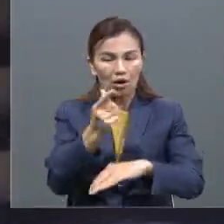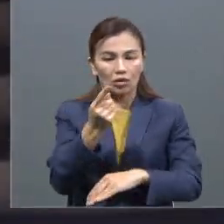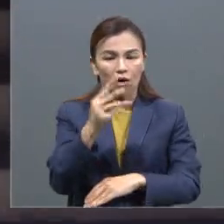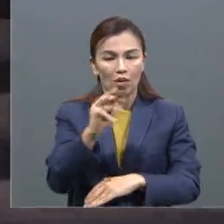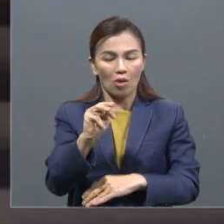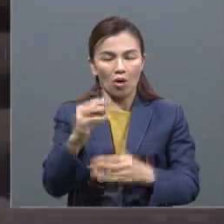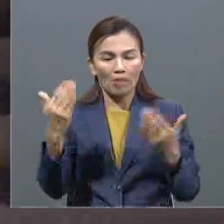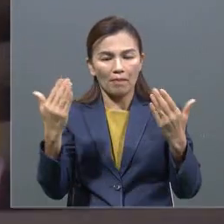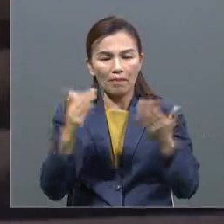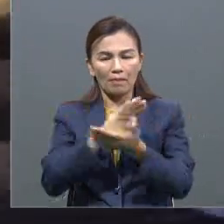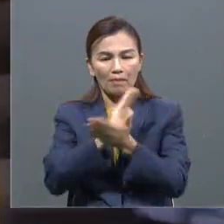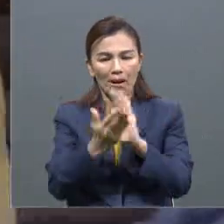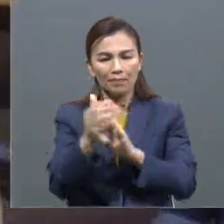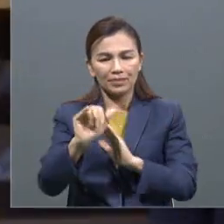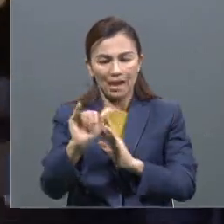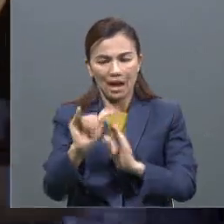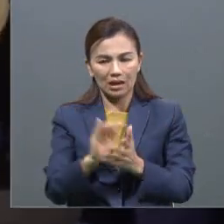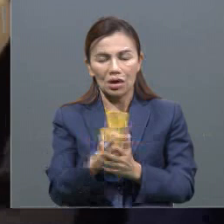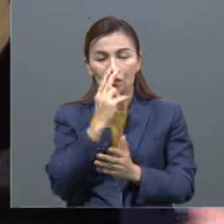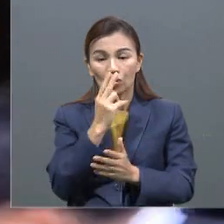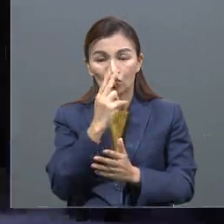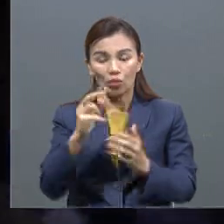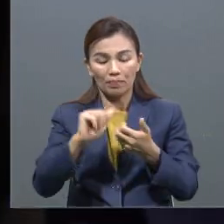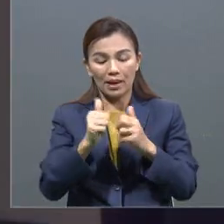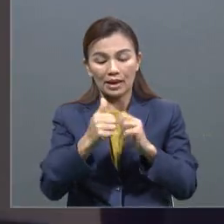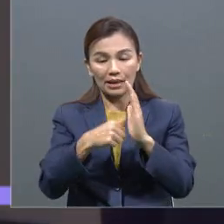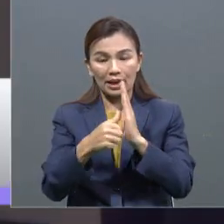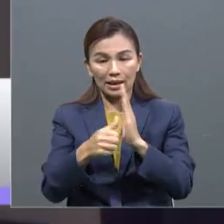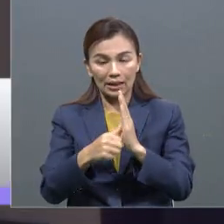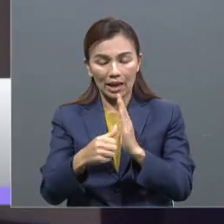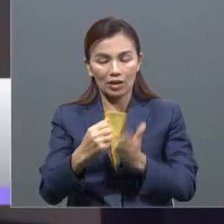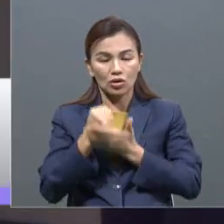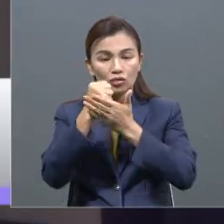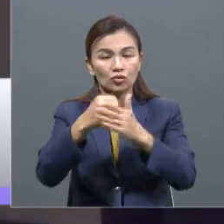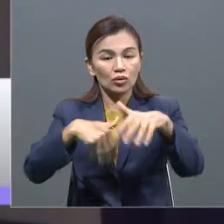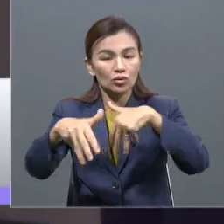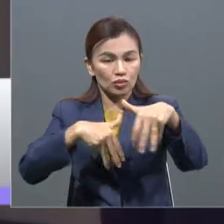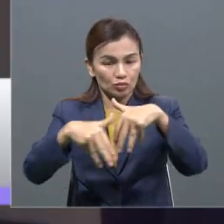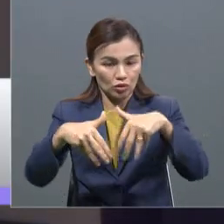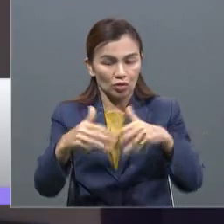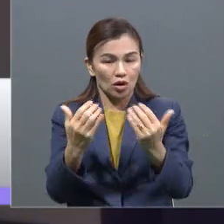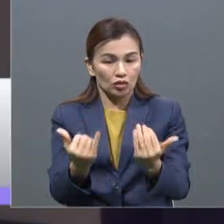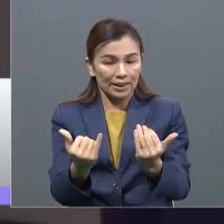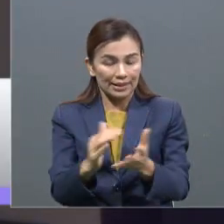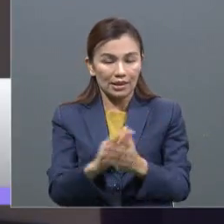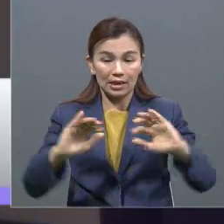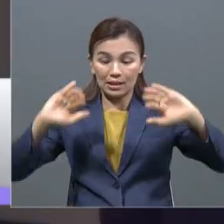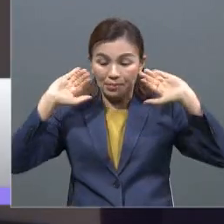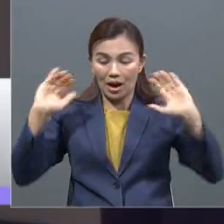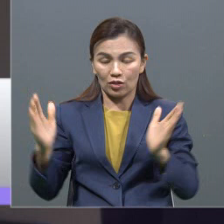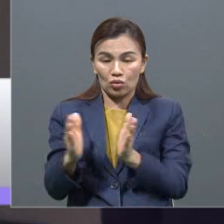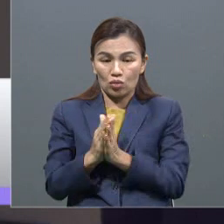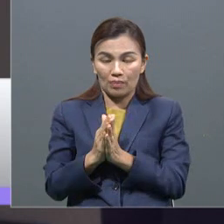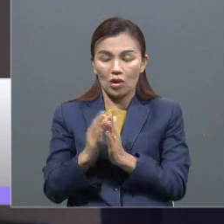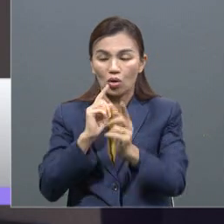ขอให้โฟกัสขอให้มุ่งไปที่การแก้ปัญหาให้กับประชาชนก่อนณเวลานี้พรรคร่วมรัฐบาลพูดคุยทำงานร่ว